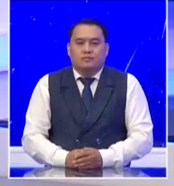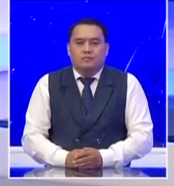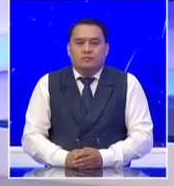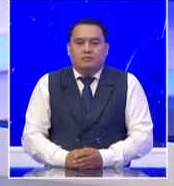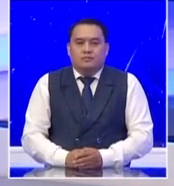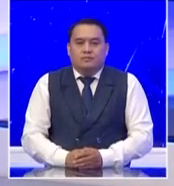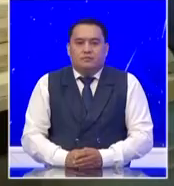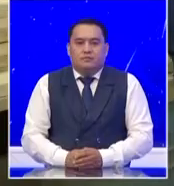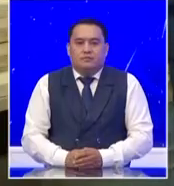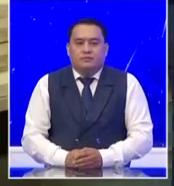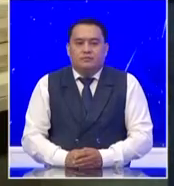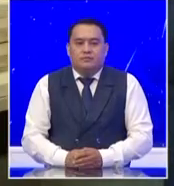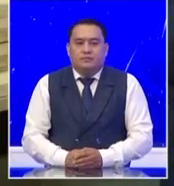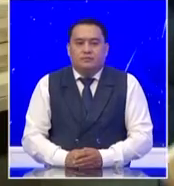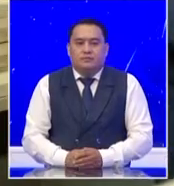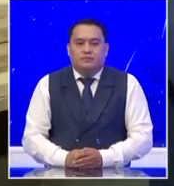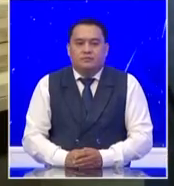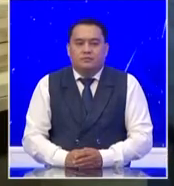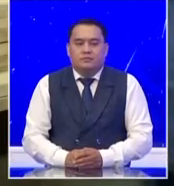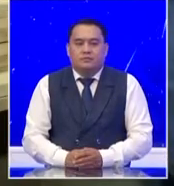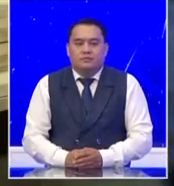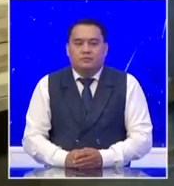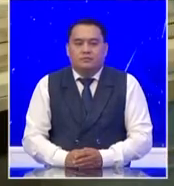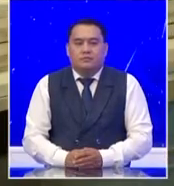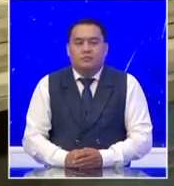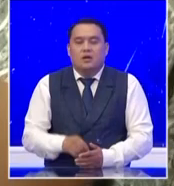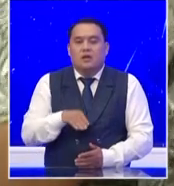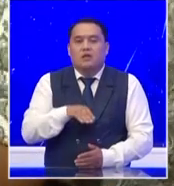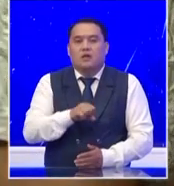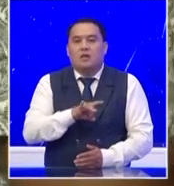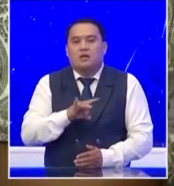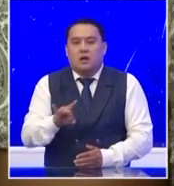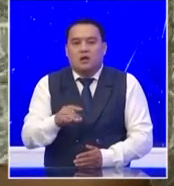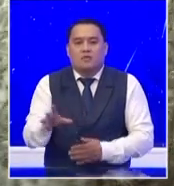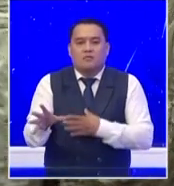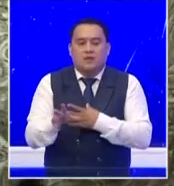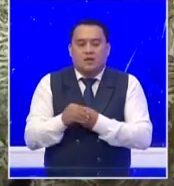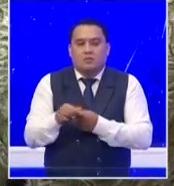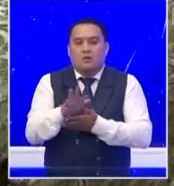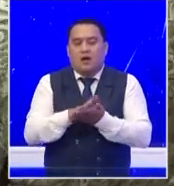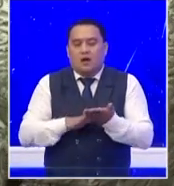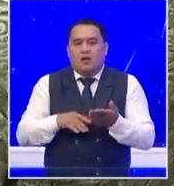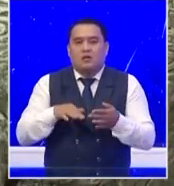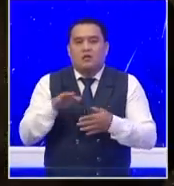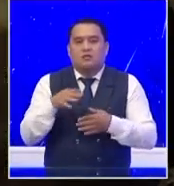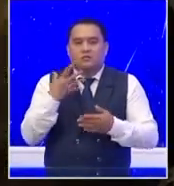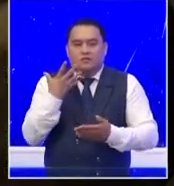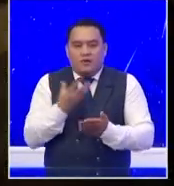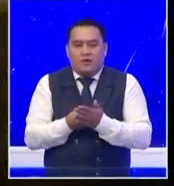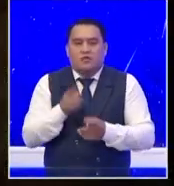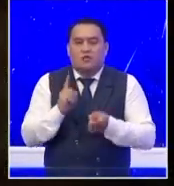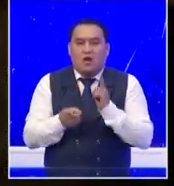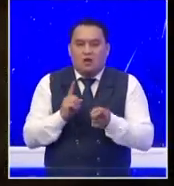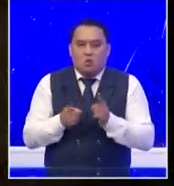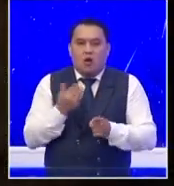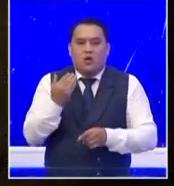региона. Жители села Турар-Рускулов Кадырбек Бегимбетов с сыном Даулетом продолжают дело своих предков. Из натурального